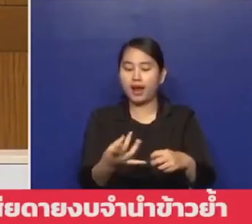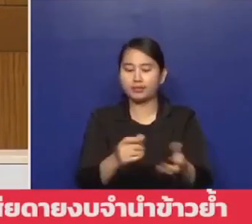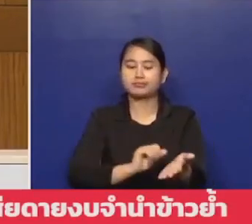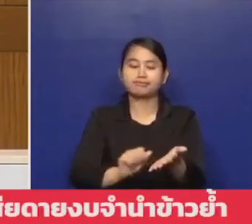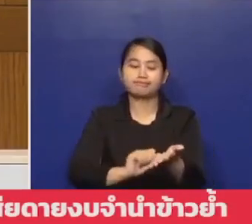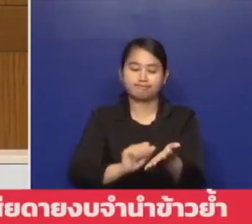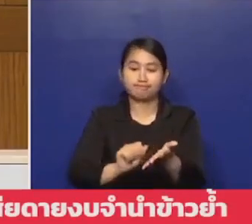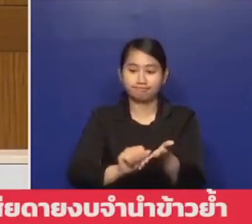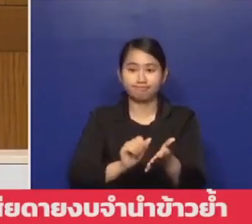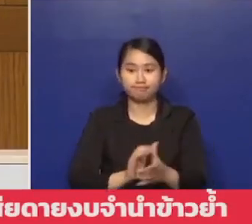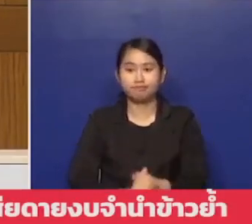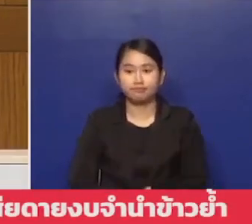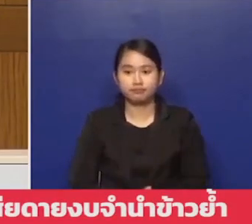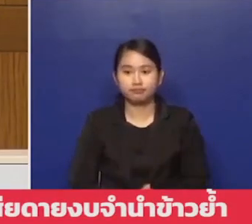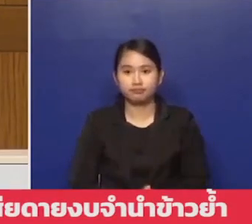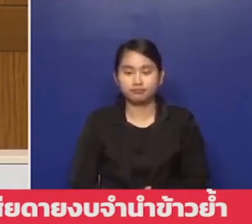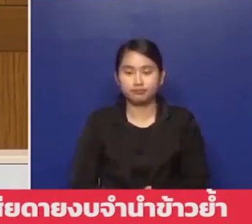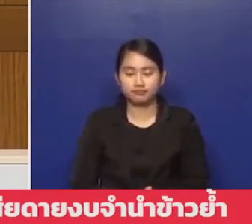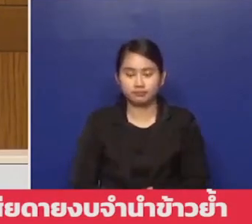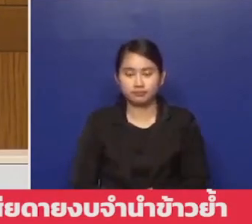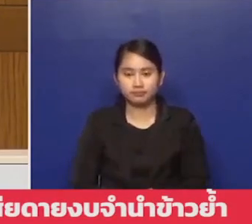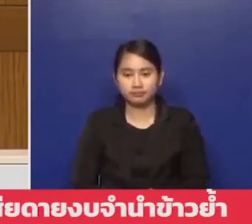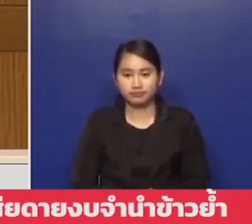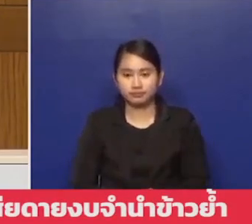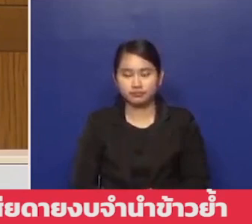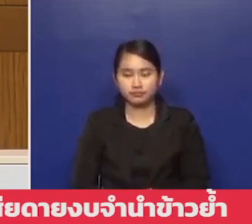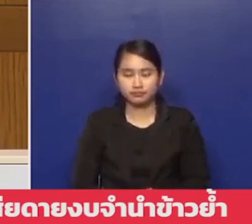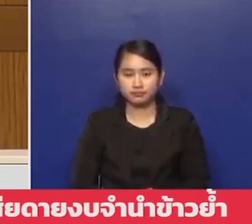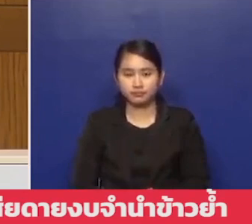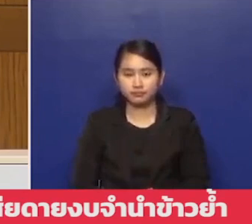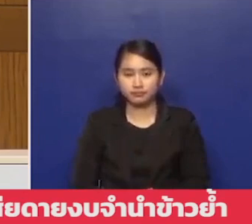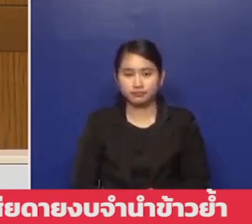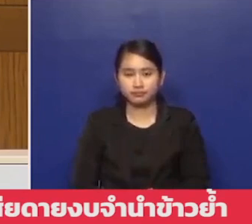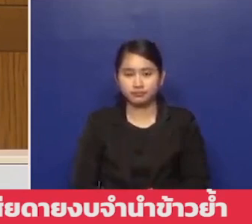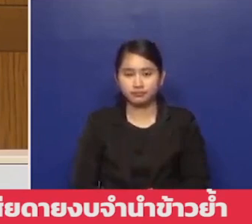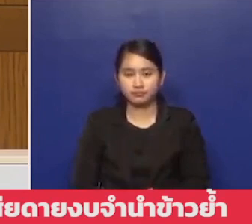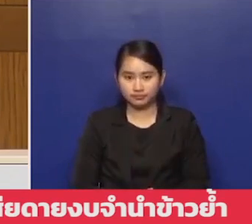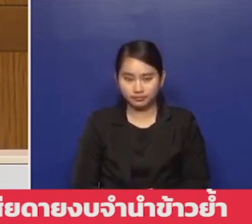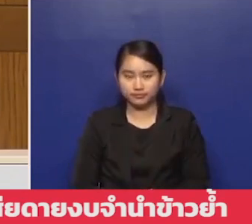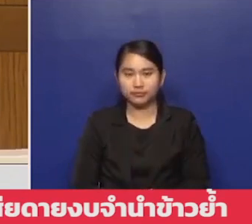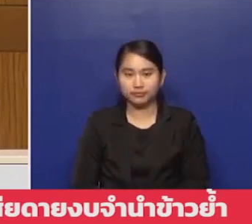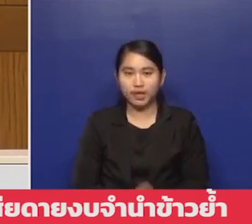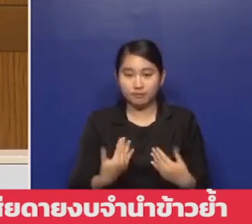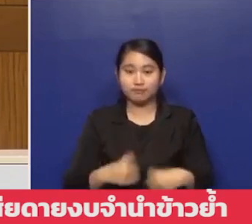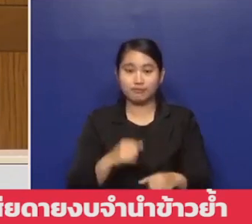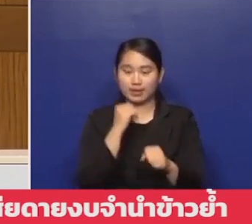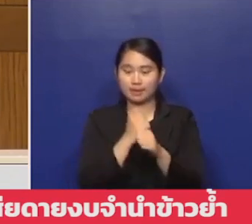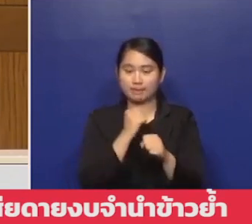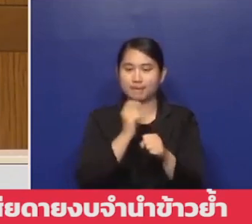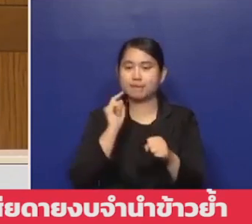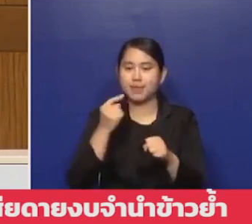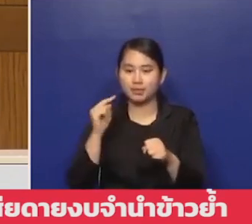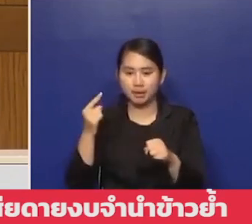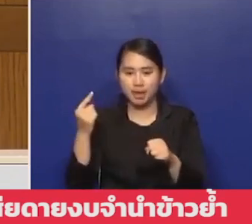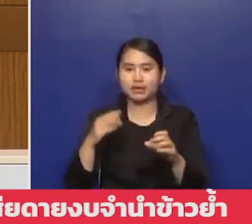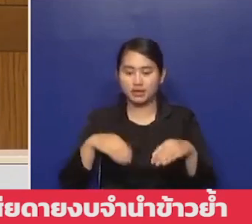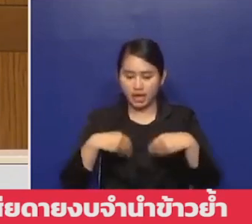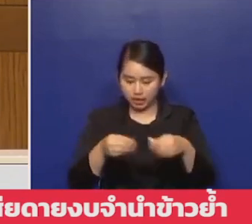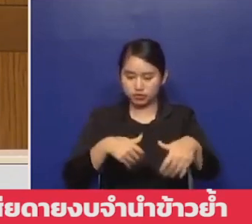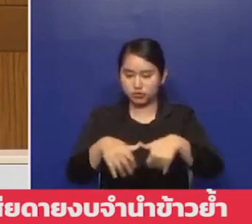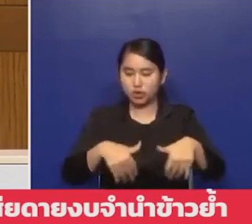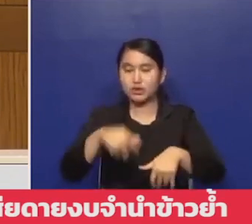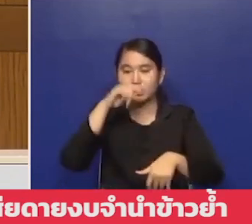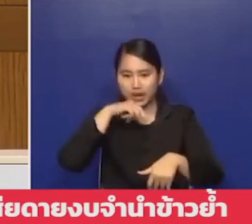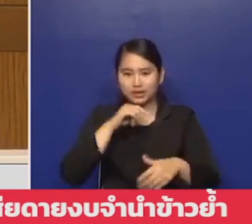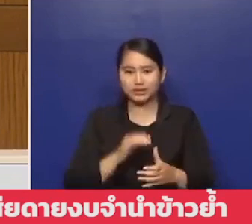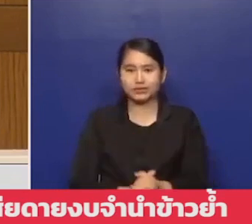พลเอกประยุทธ์จันโอชานายกรัฐมนตรีและรัฐมนตรีว่าการกระทรวงกลาโหมค่ะวันนี้ชี้แจงนางจิราพรวันนี้ได้กล่าวชี้แ